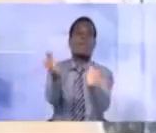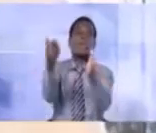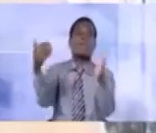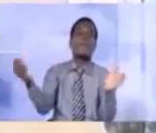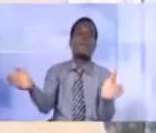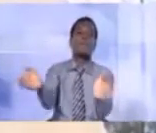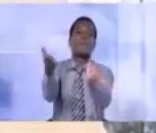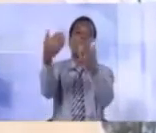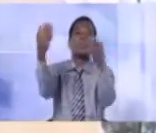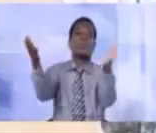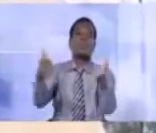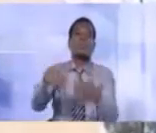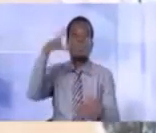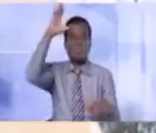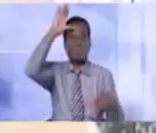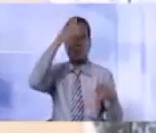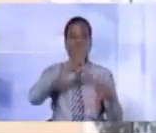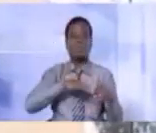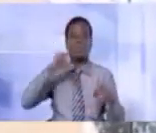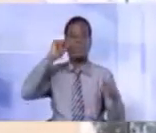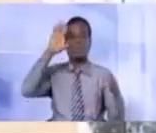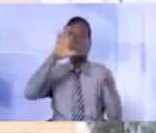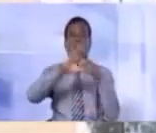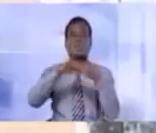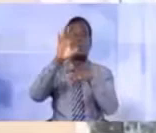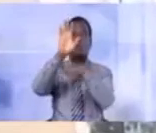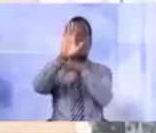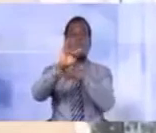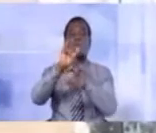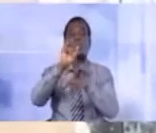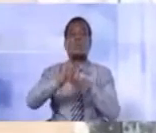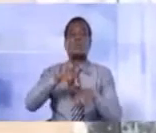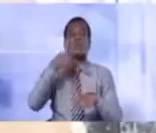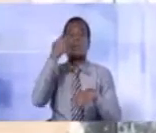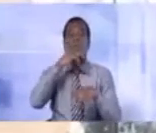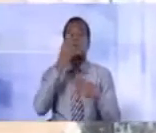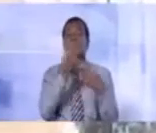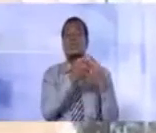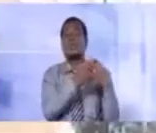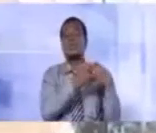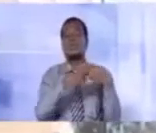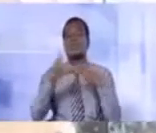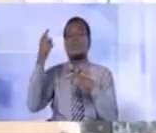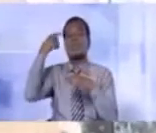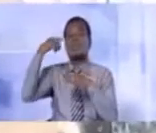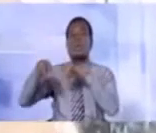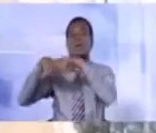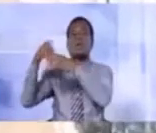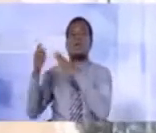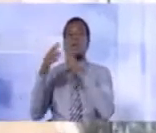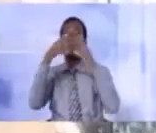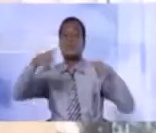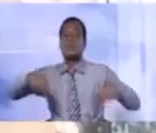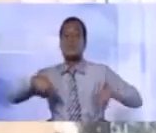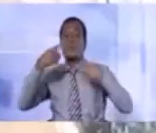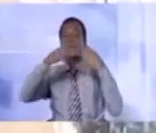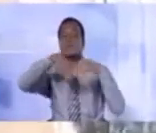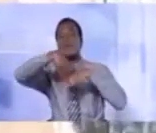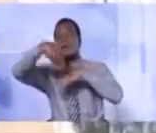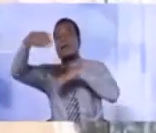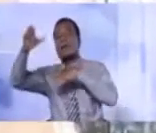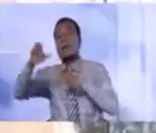les fils et filles de la côte d'ivoire qui sont à l'étranger suite à la crise post